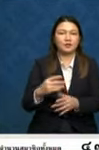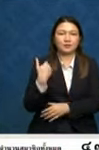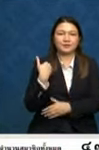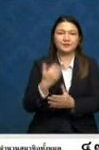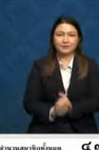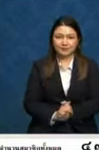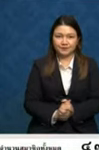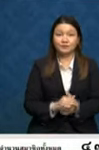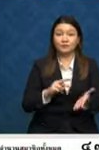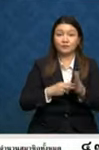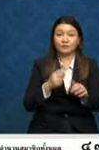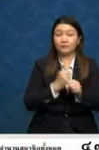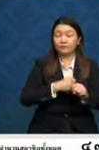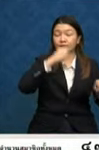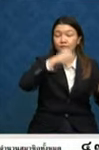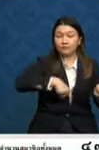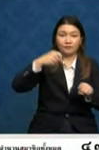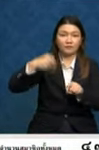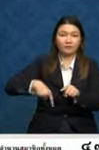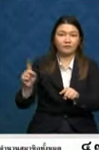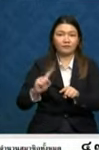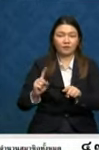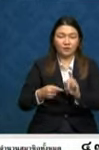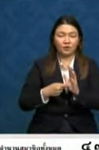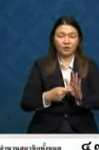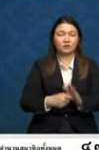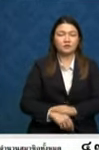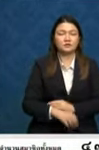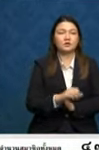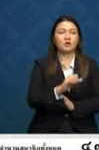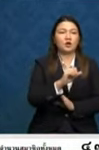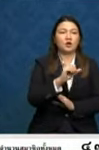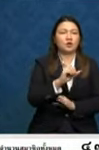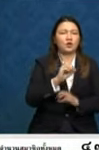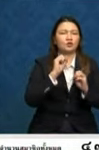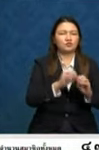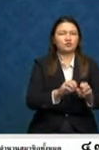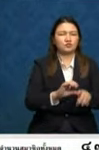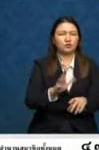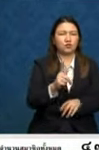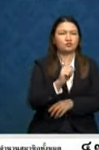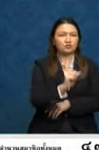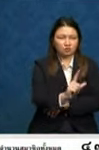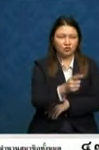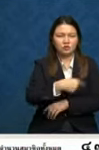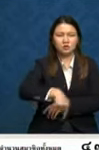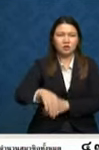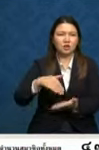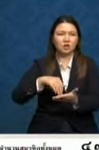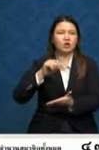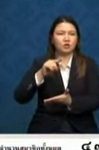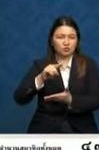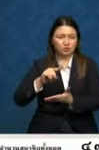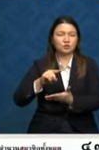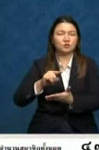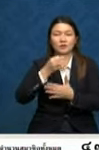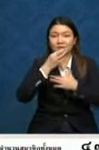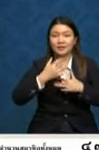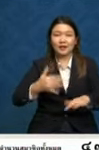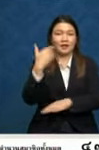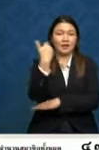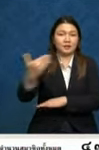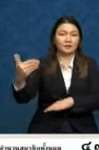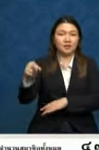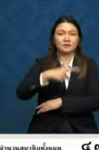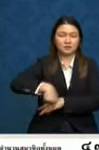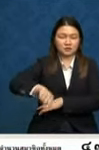นความซ้ำซ้อนกับหน่วยงานอื่นๆไม่ว่าจะเป็นสอนชนหรือศูนย์อำนวยการศูนย์รักษาผลประโยชน์แห่งชาติทางทะเลนะครับ